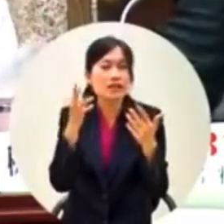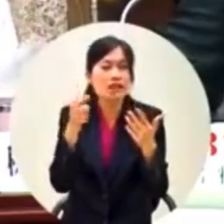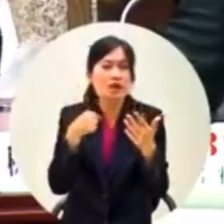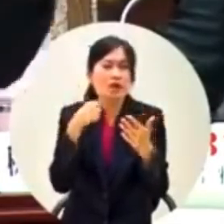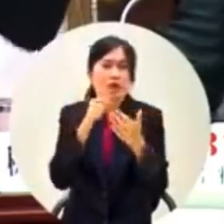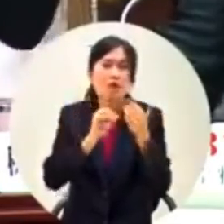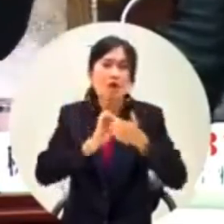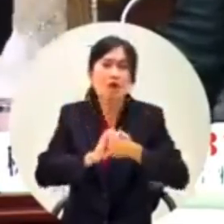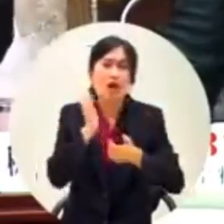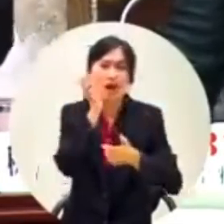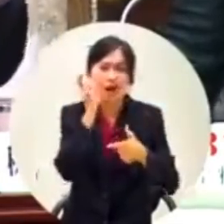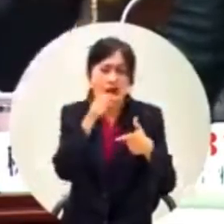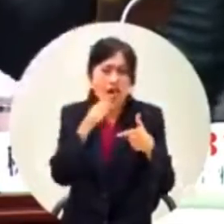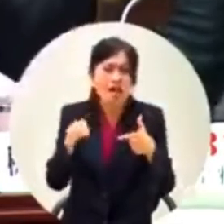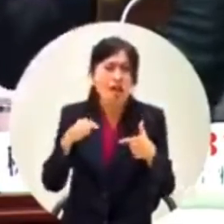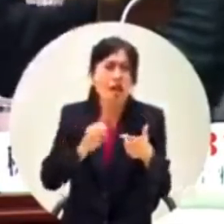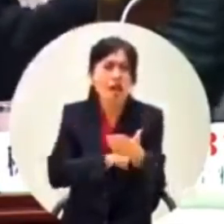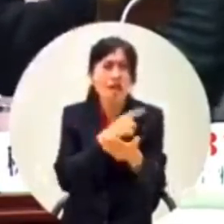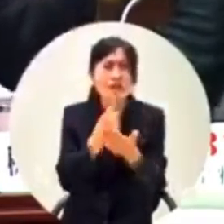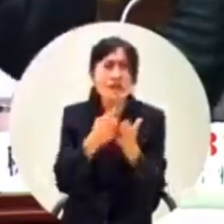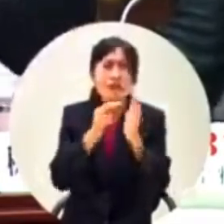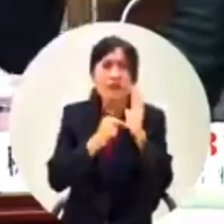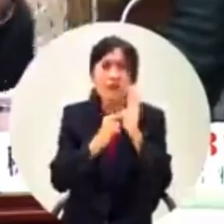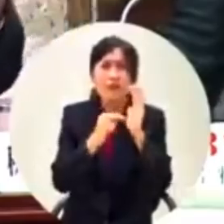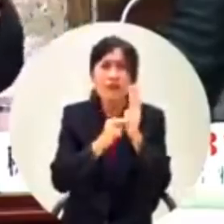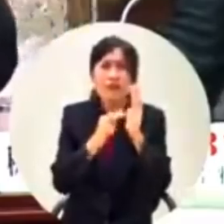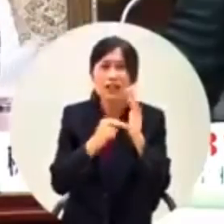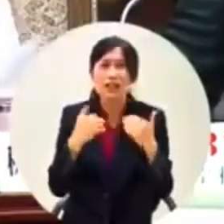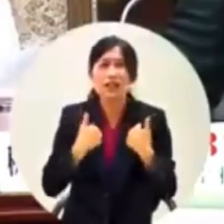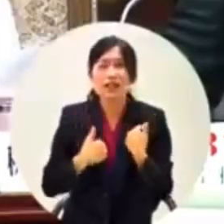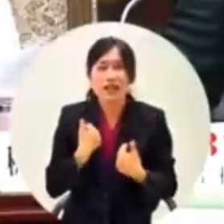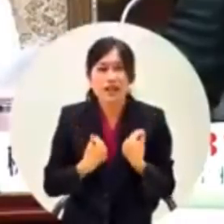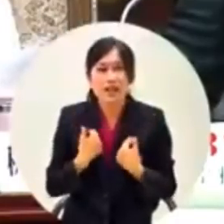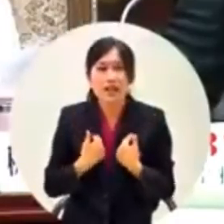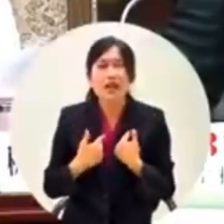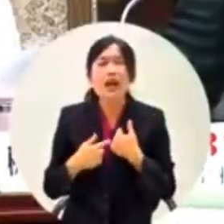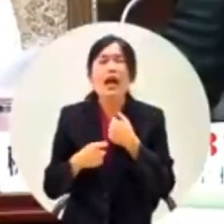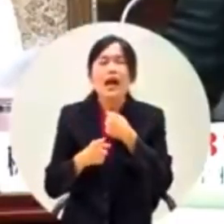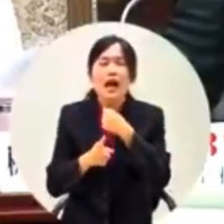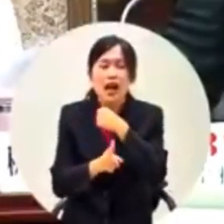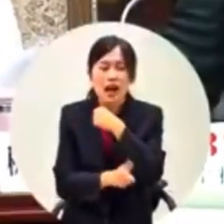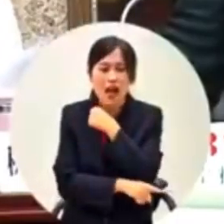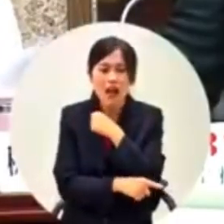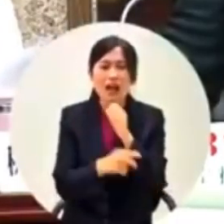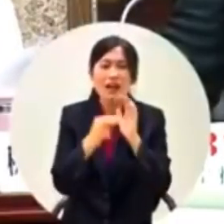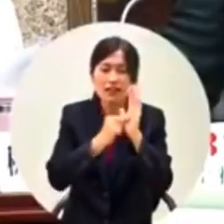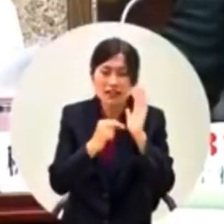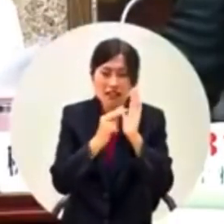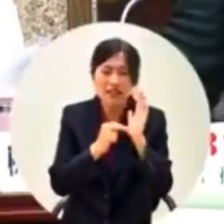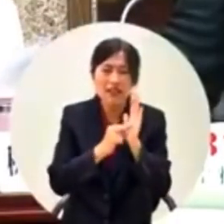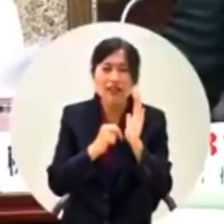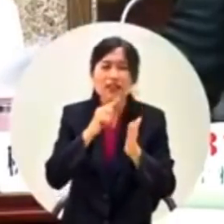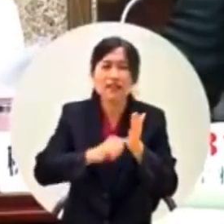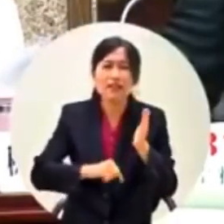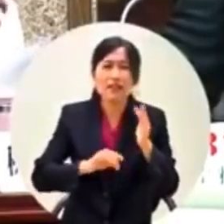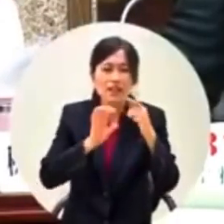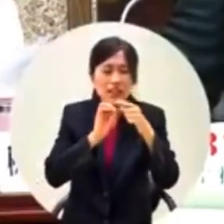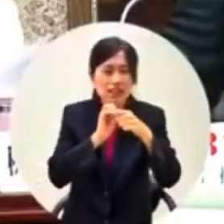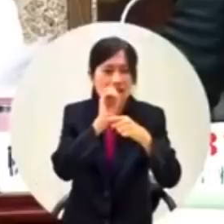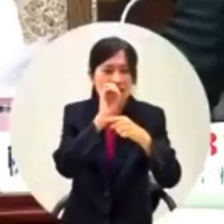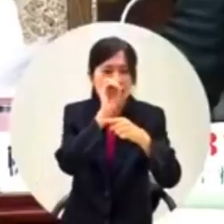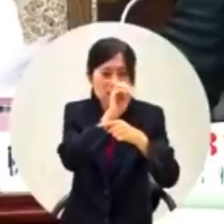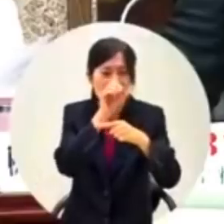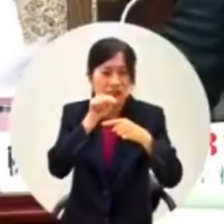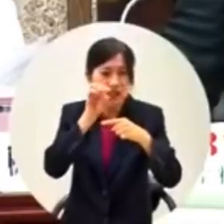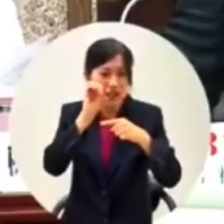营业额偌济。我整体来讲，我用很很乐观 结果论， 结果论来讲，它的权重占0.02，所以整体